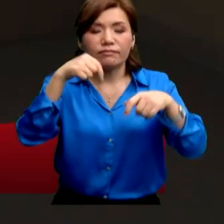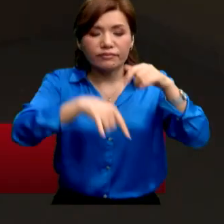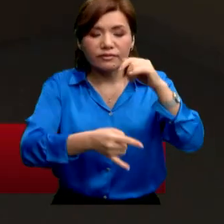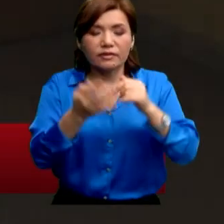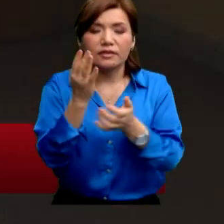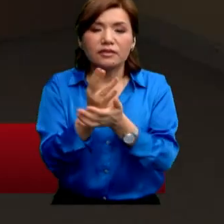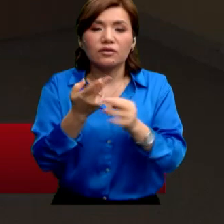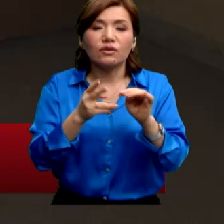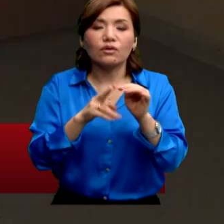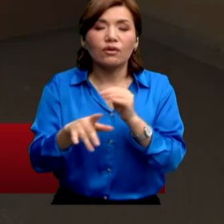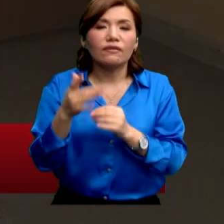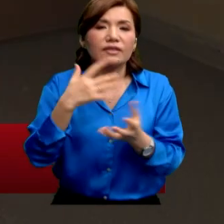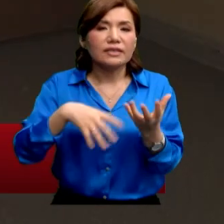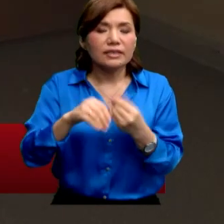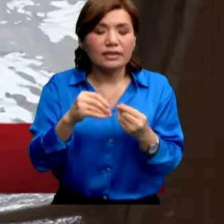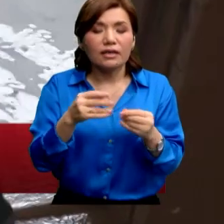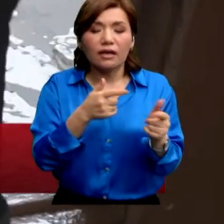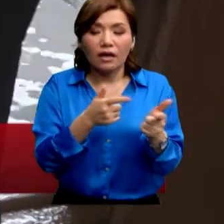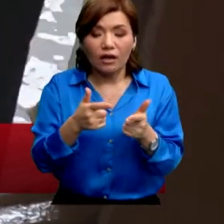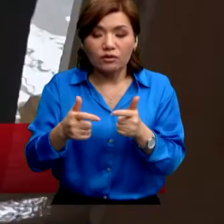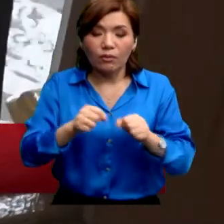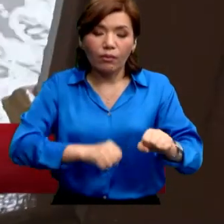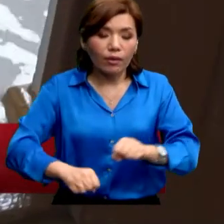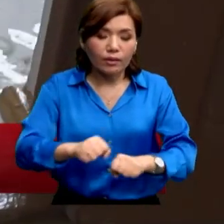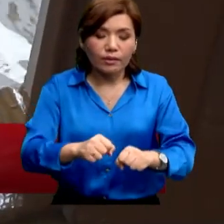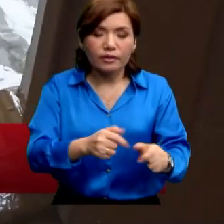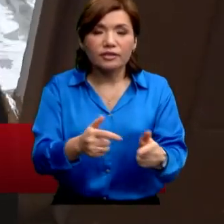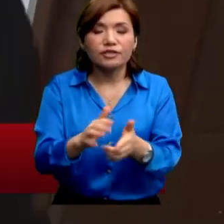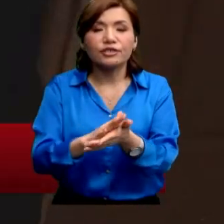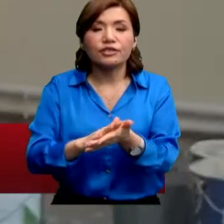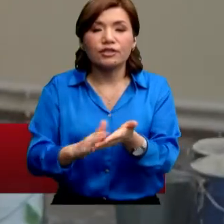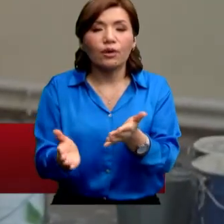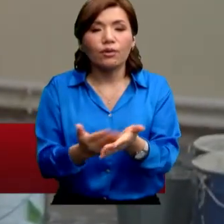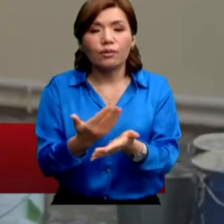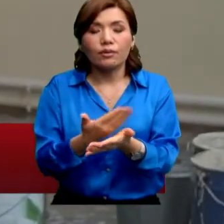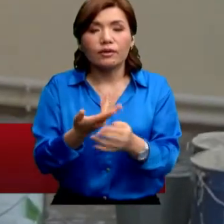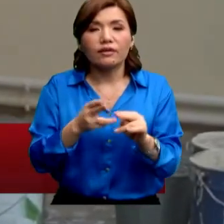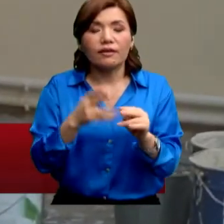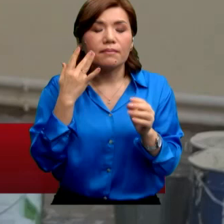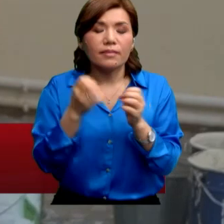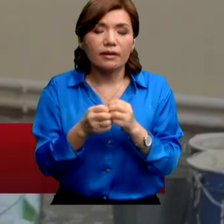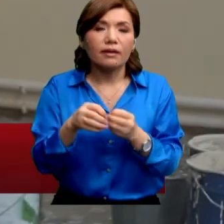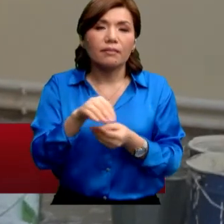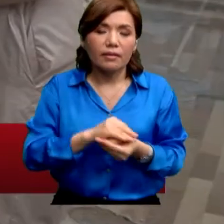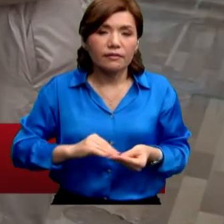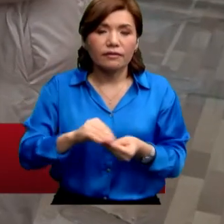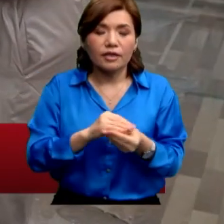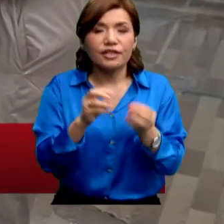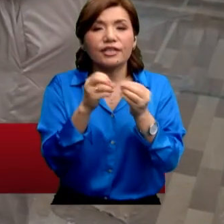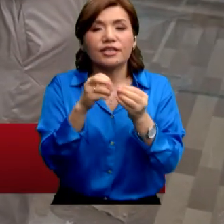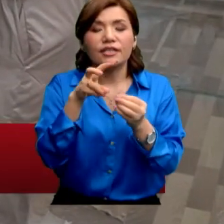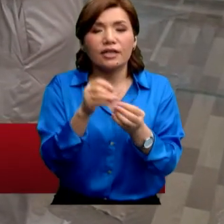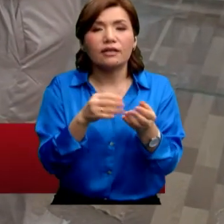онлайн-формат. Сотрудники школы всегда держат наготове тряпки и ведра для воды, стекающие с крыши. Эта проблема повторяется уже 10